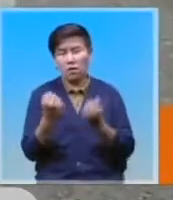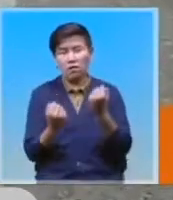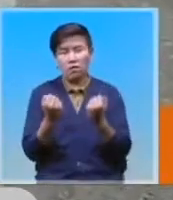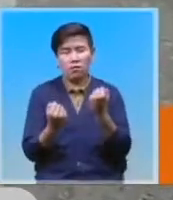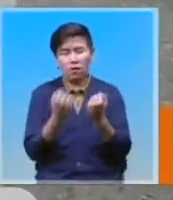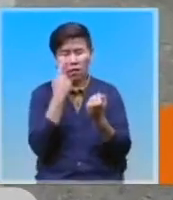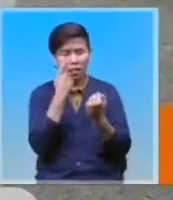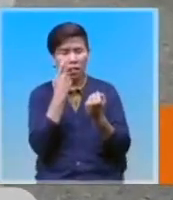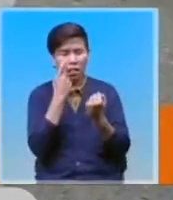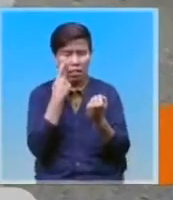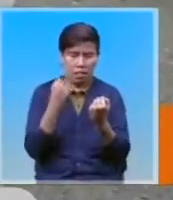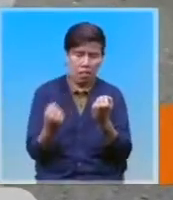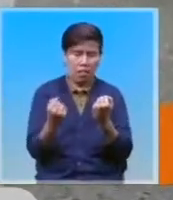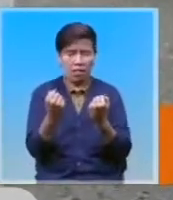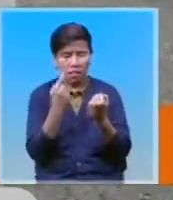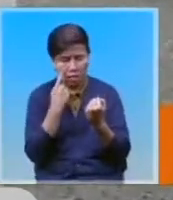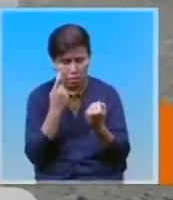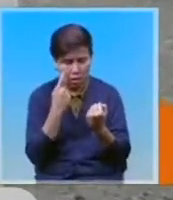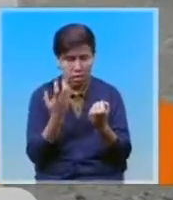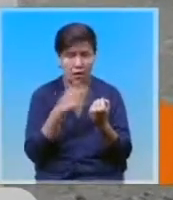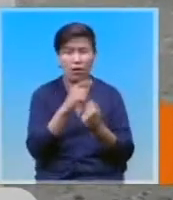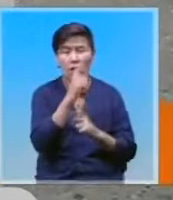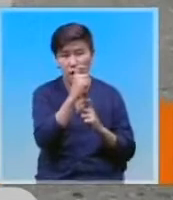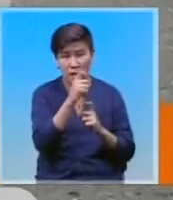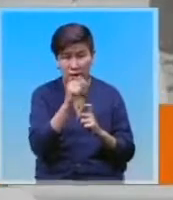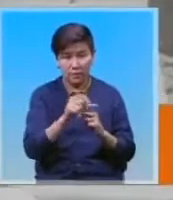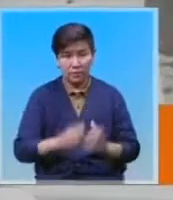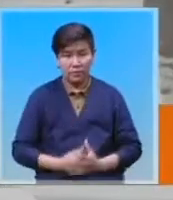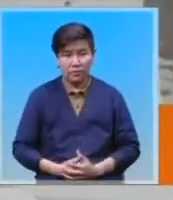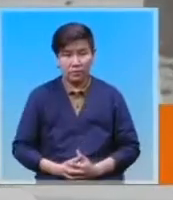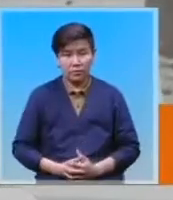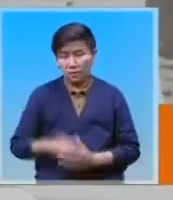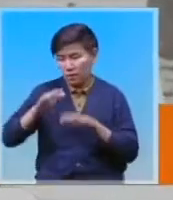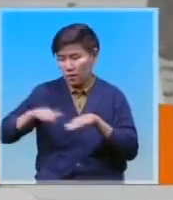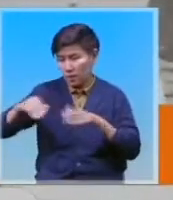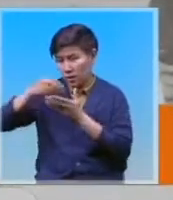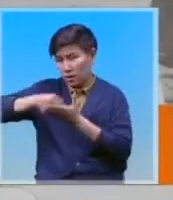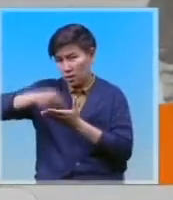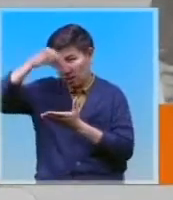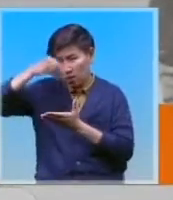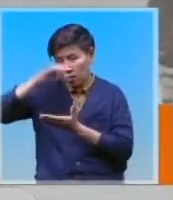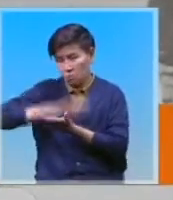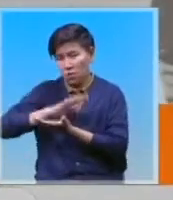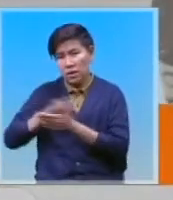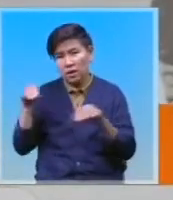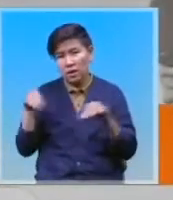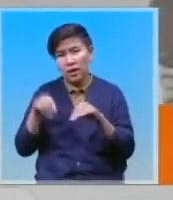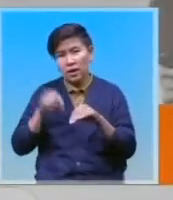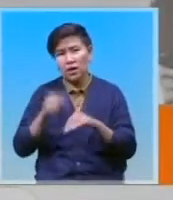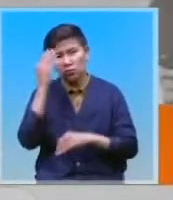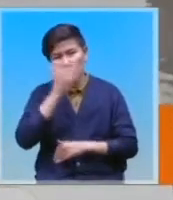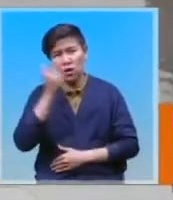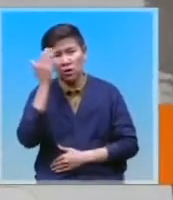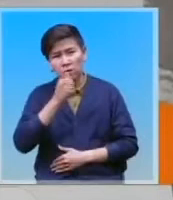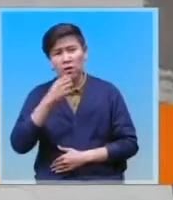แล้วมัวแต่มองเพลินหรือมองทางแบบนี้ก็อันตรายอยู่น ะ ขณะที่นักเรียนที่เรียนอยู่โรงเรียนใกล้กับจุดดังกล่าวบอกว่าสวยดี